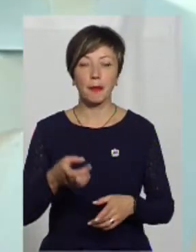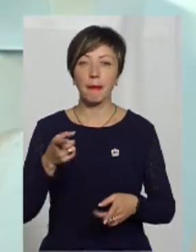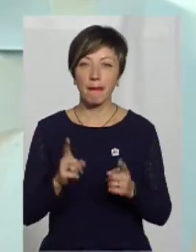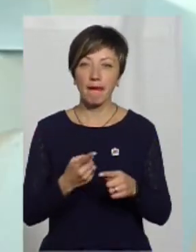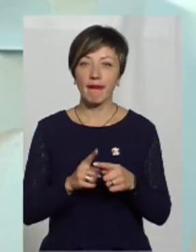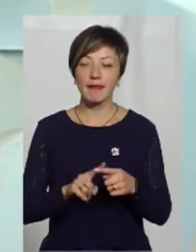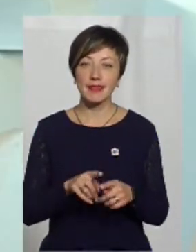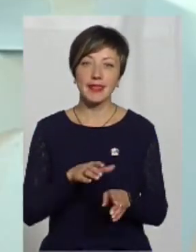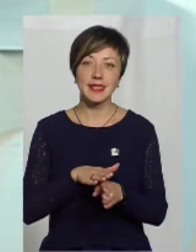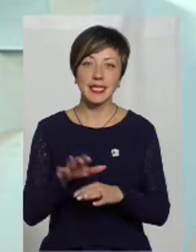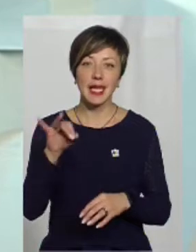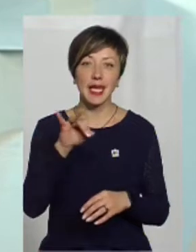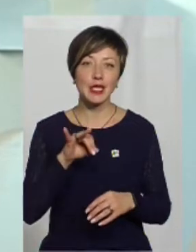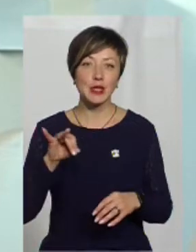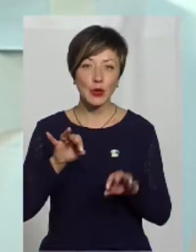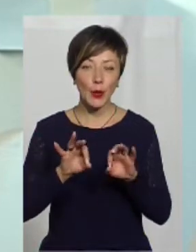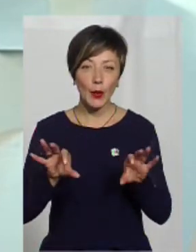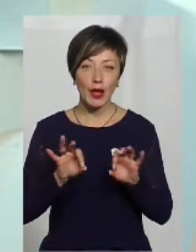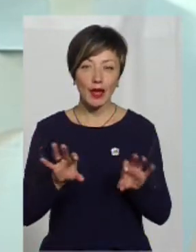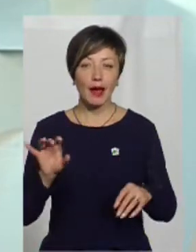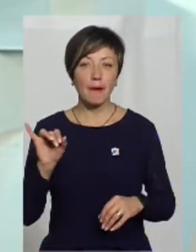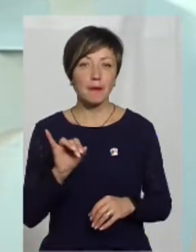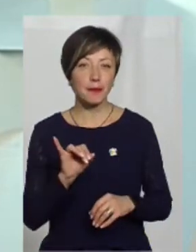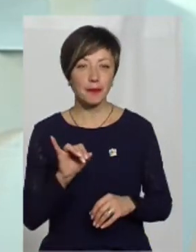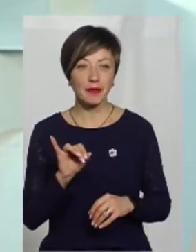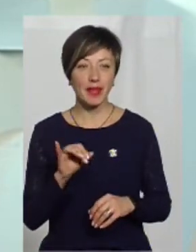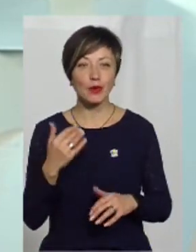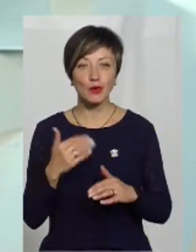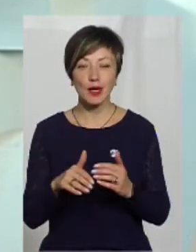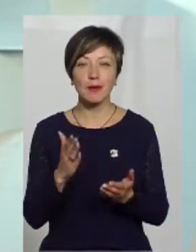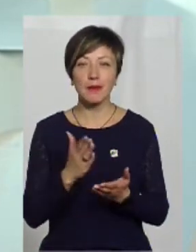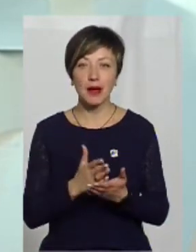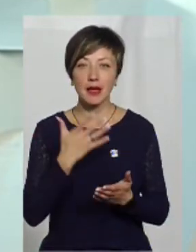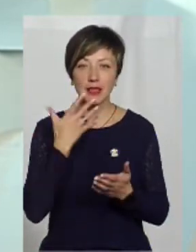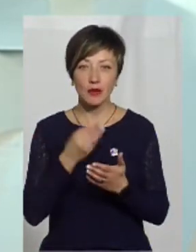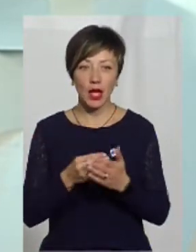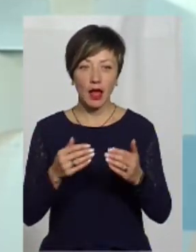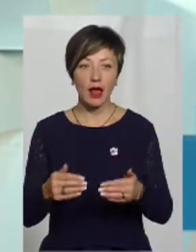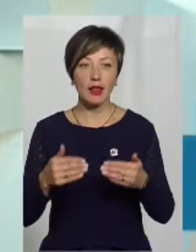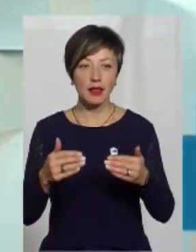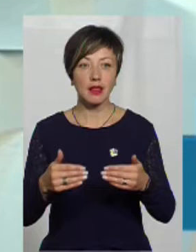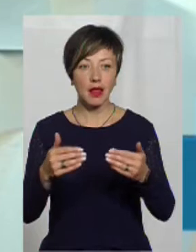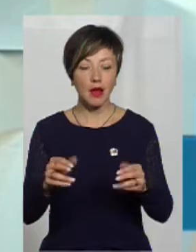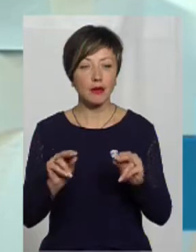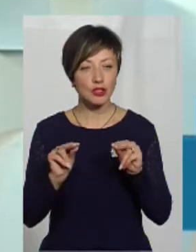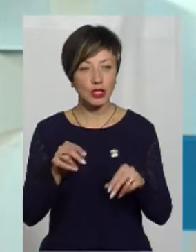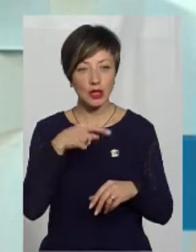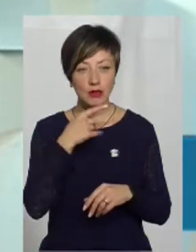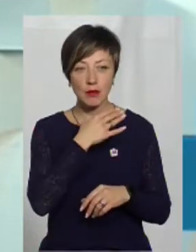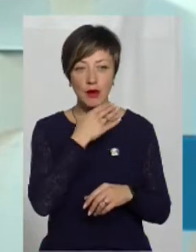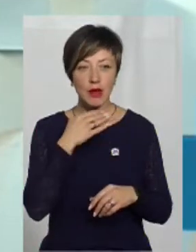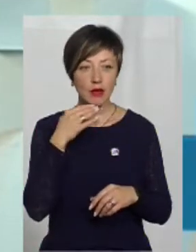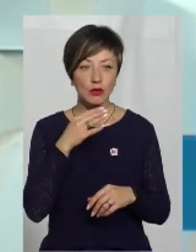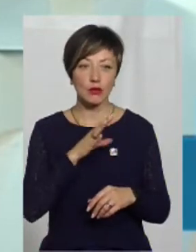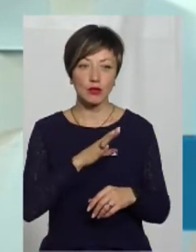так, це ціла історія. І вона вже має свої якісь етапи, і, чесно кажучи, багато